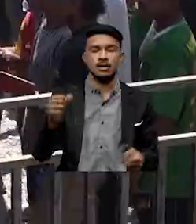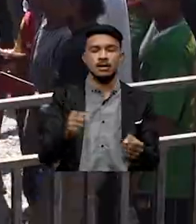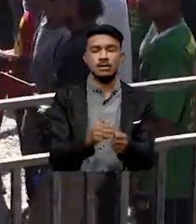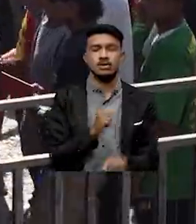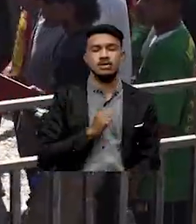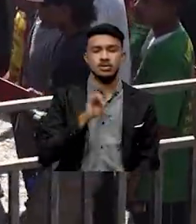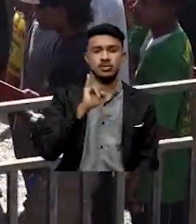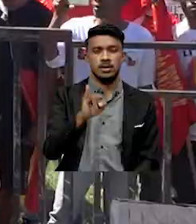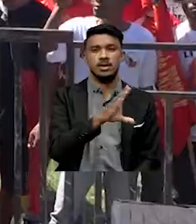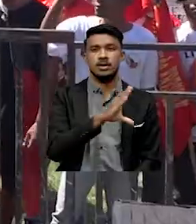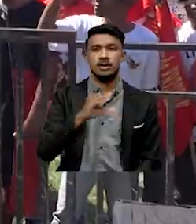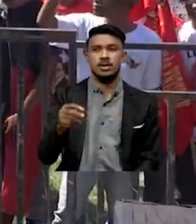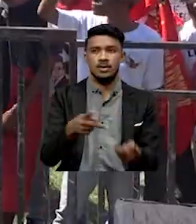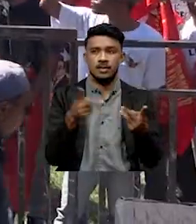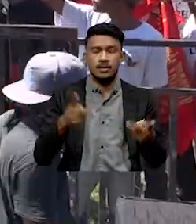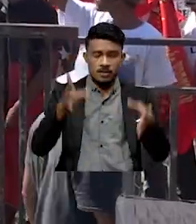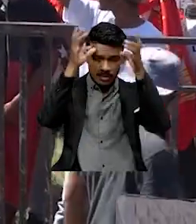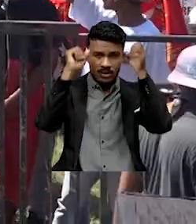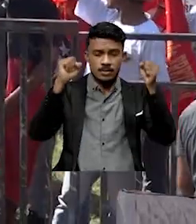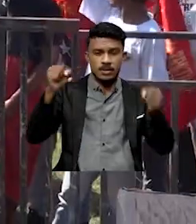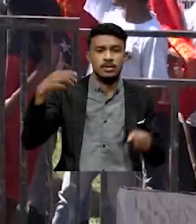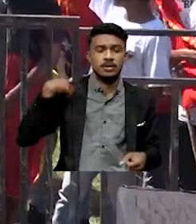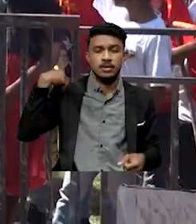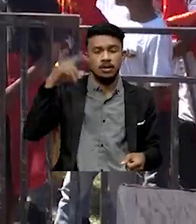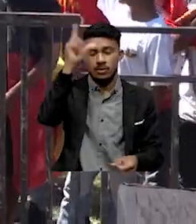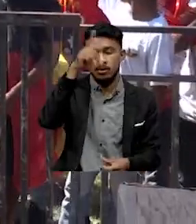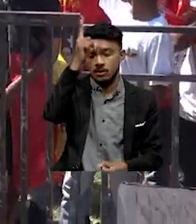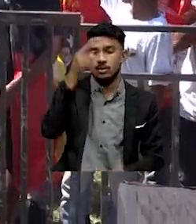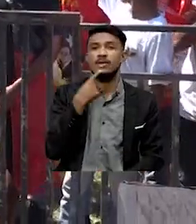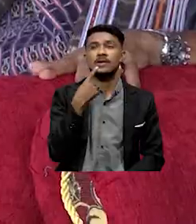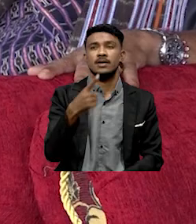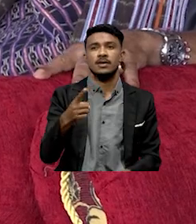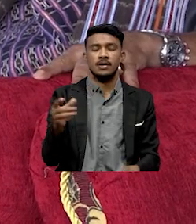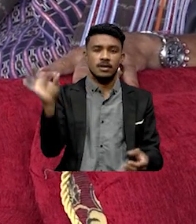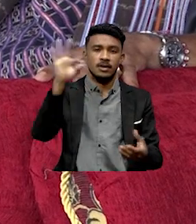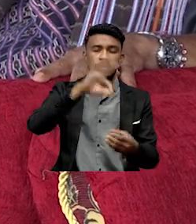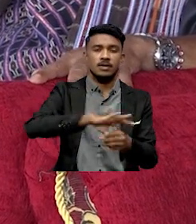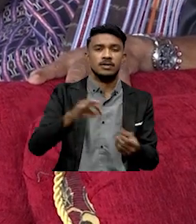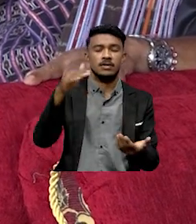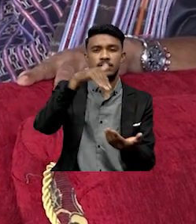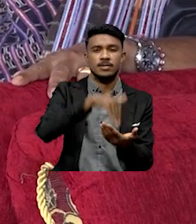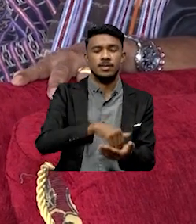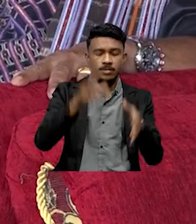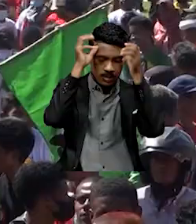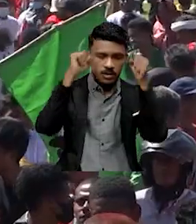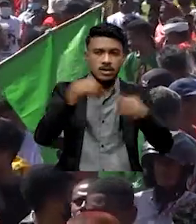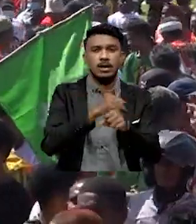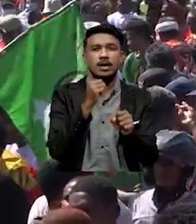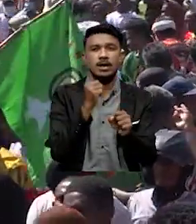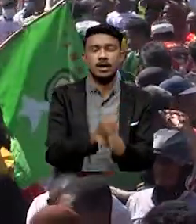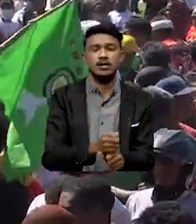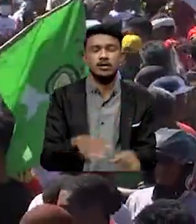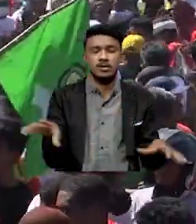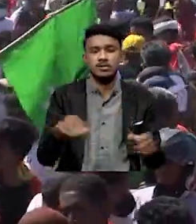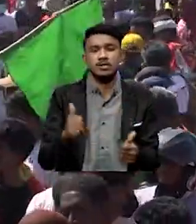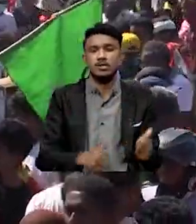Ia komprimisiu kandidatu Presidente Republika Francisco Guterres Luolo afirma se reeleitu ba Presidente Republika se halau deit ninia kompetensia